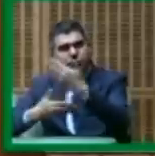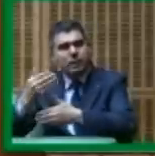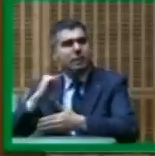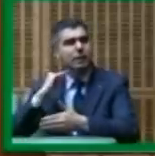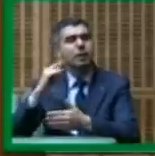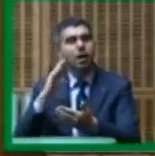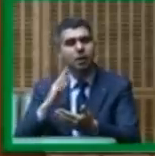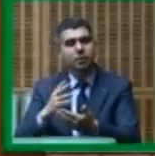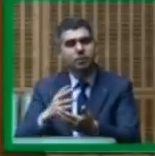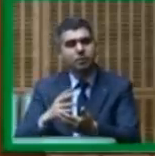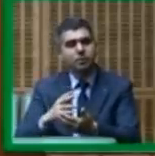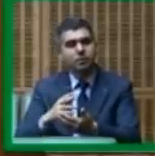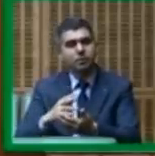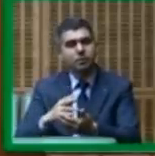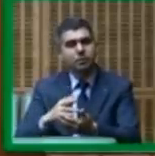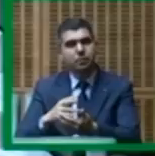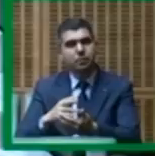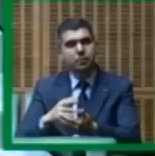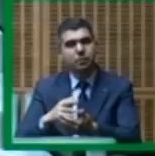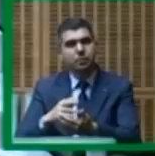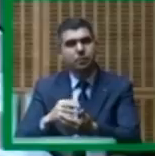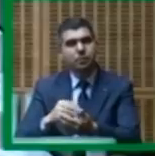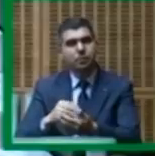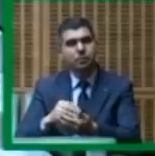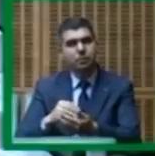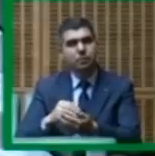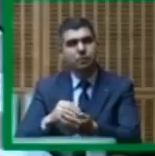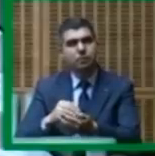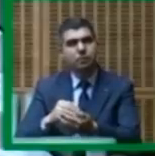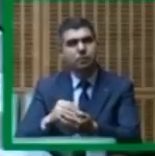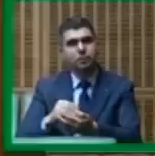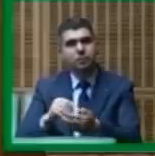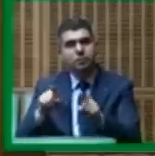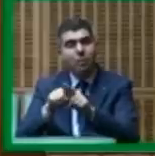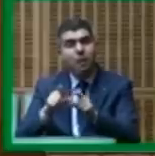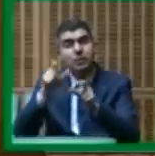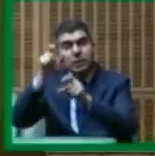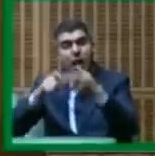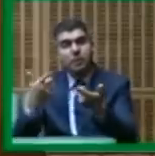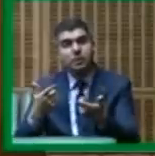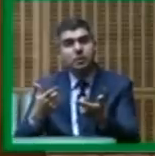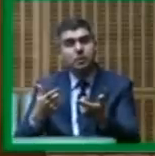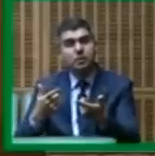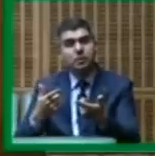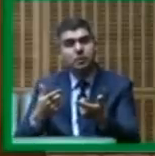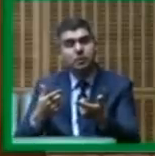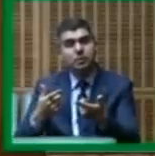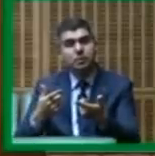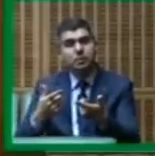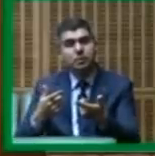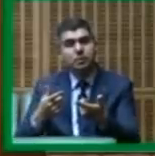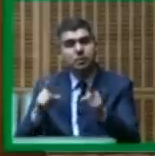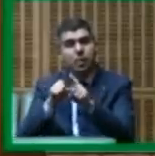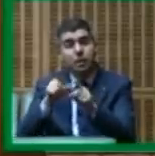في القطاع؟ كاين ولا ما كاينش؟ اليوم كاين الناس اللي يعني